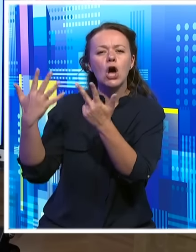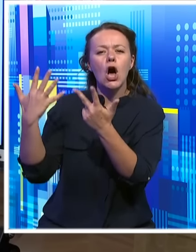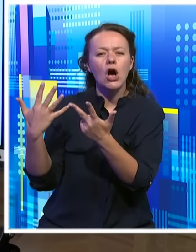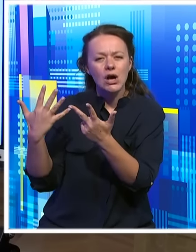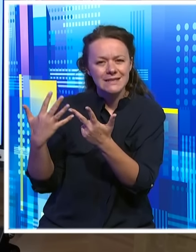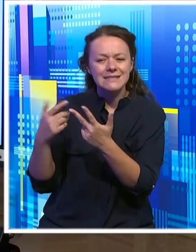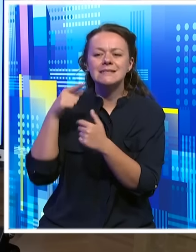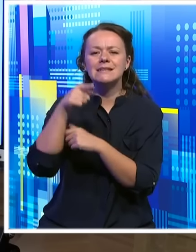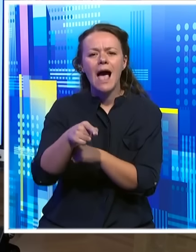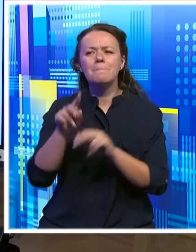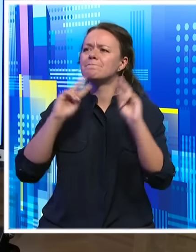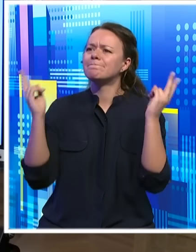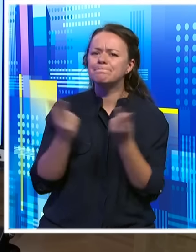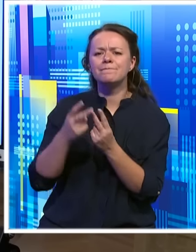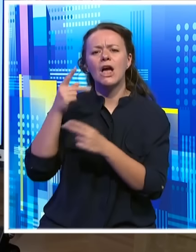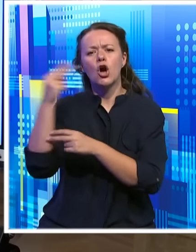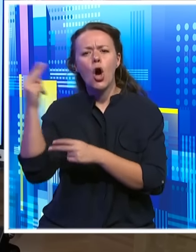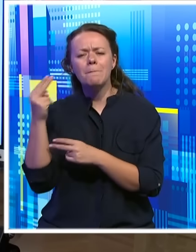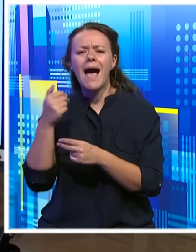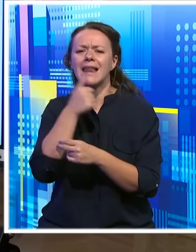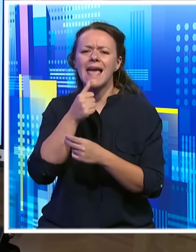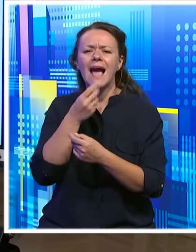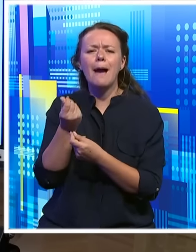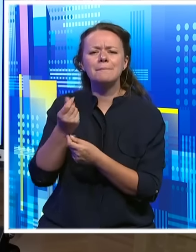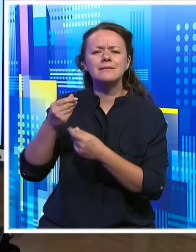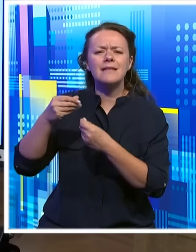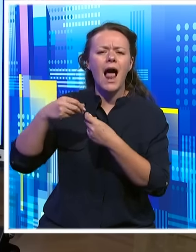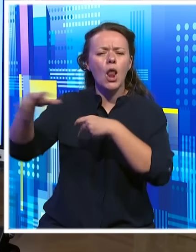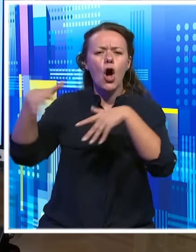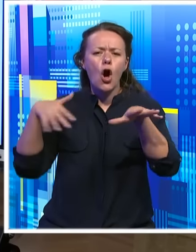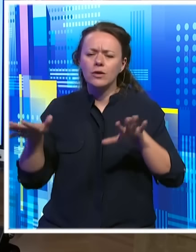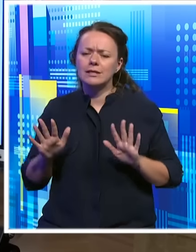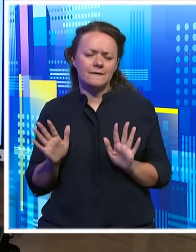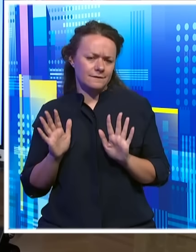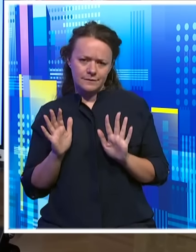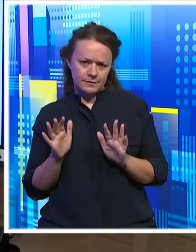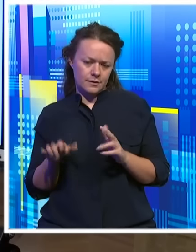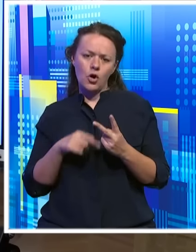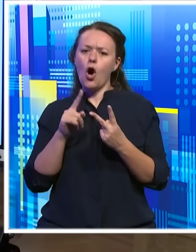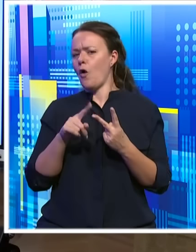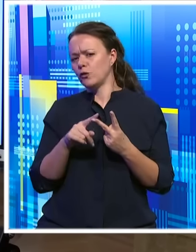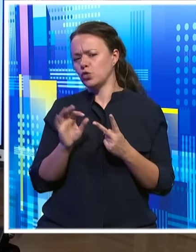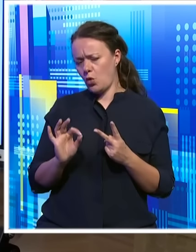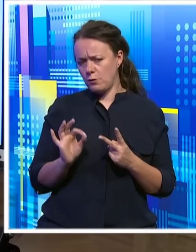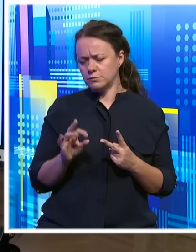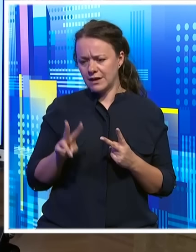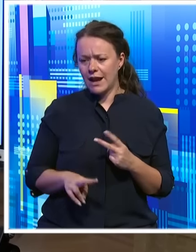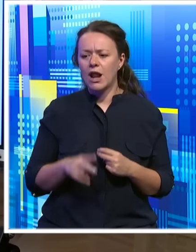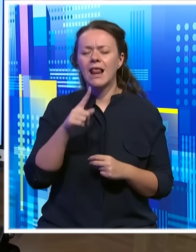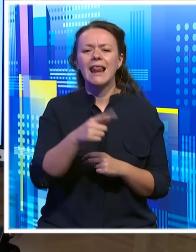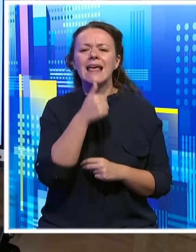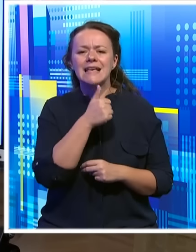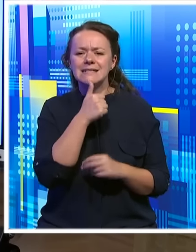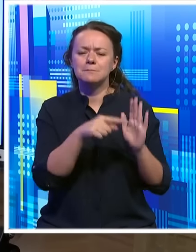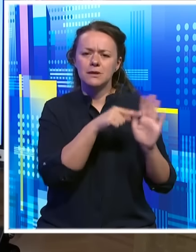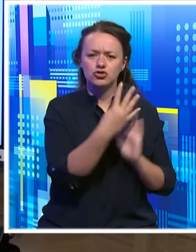kapitala multinacionalnih kompanija, nema veze uvek sa potpuno realnim rastom, ovo drugo je sasvim realno. Islanda minus 4,